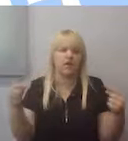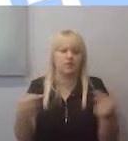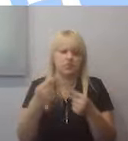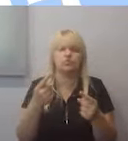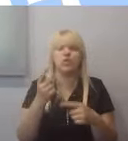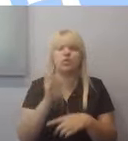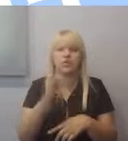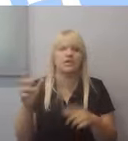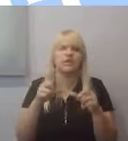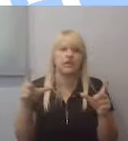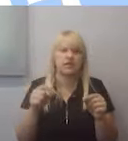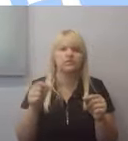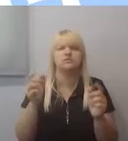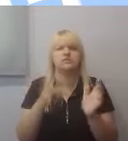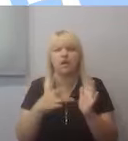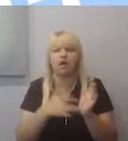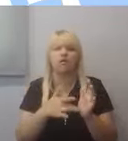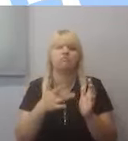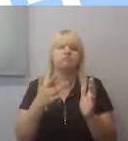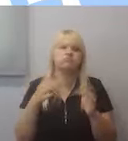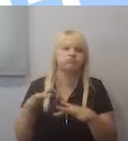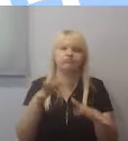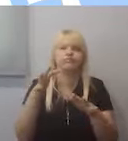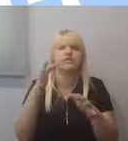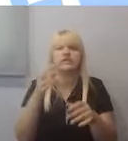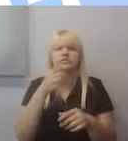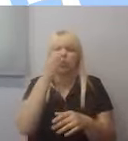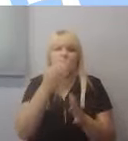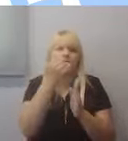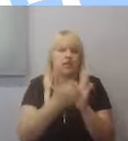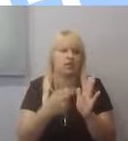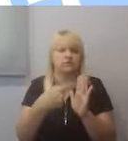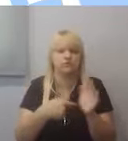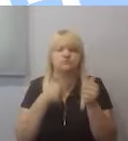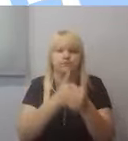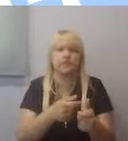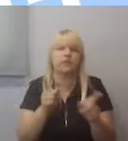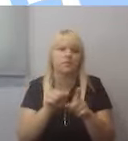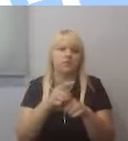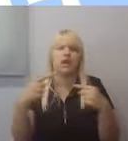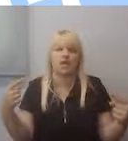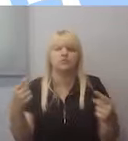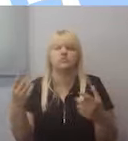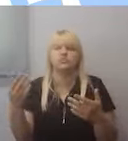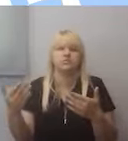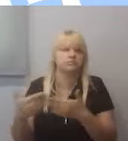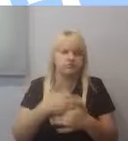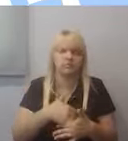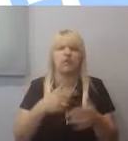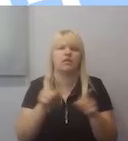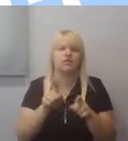pasākumi ir noteikti kā arī resursu pieejamību iesaistīšanas kārtību lai